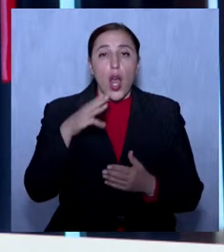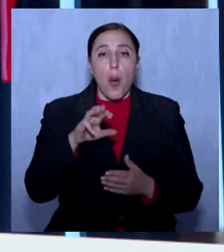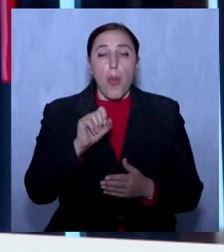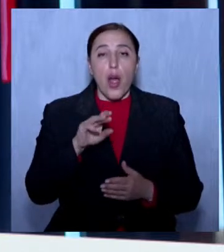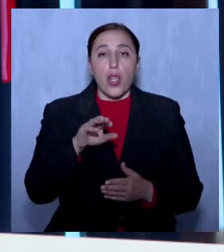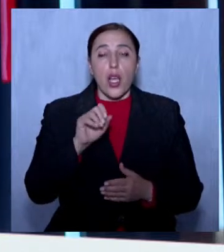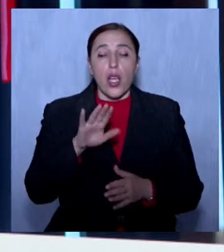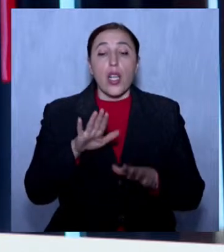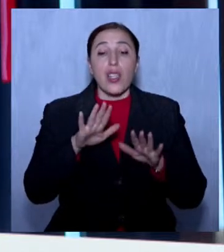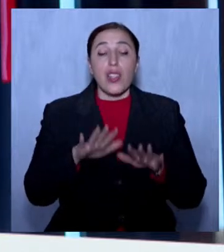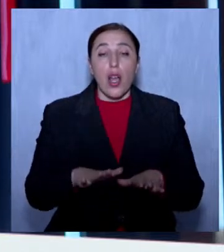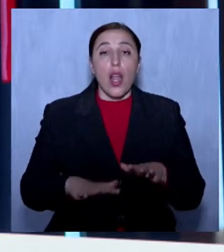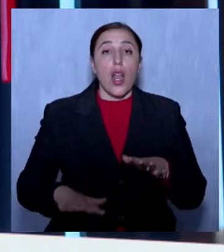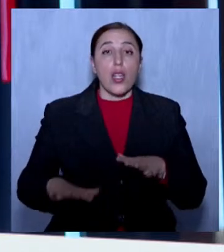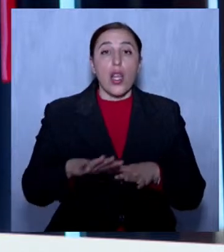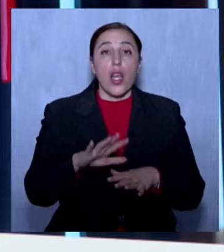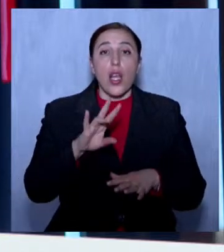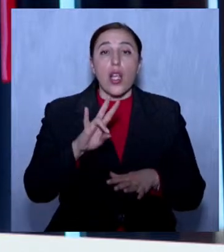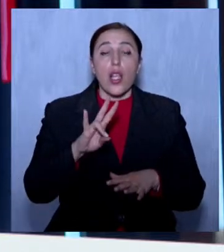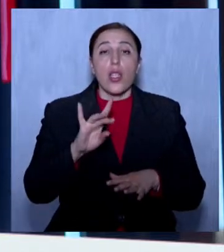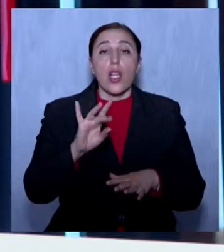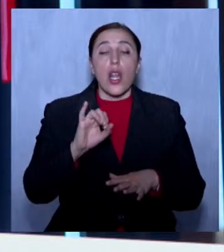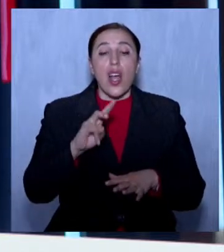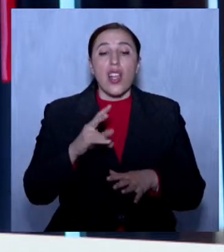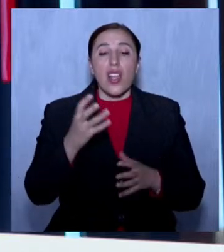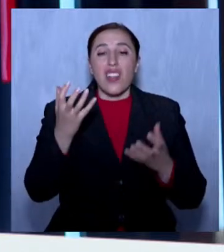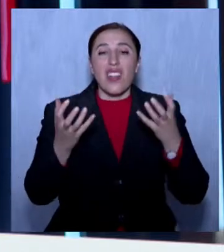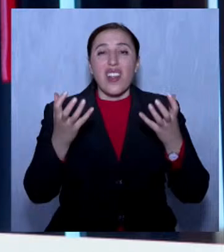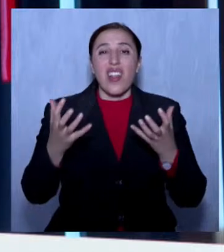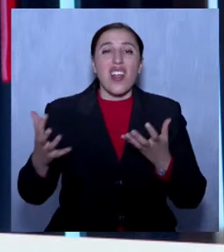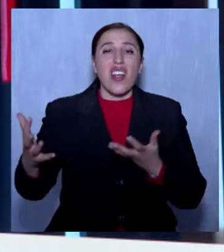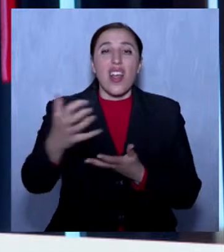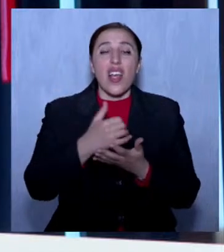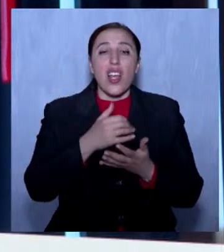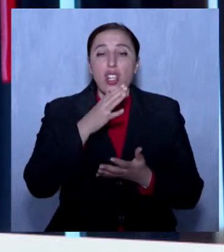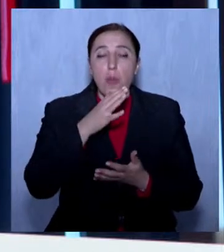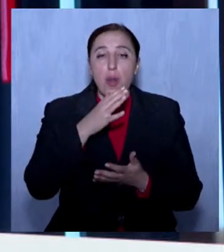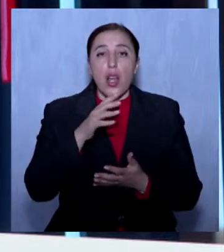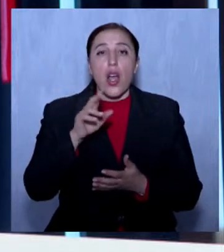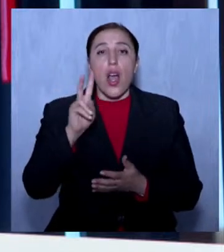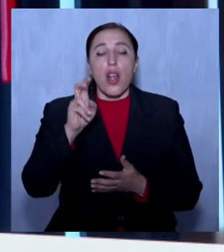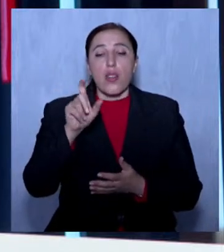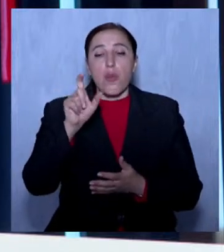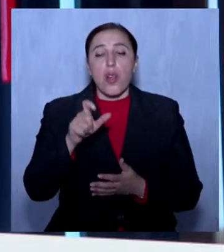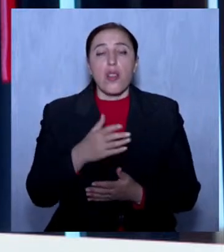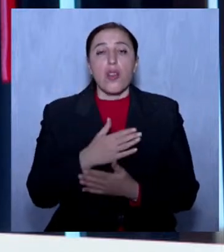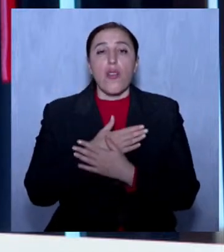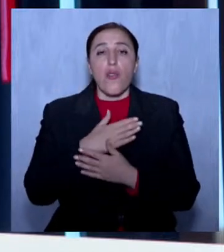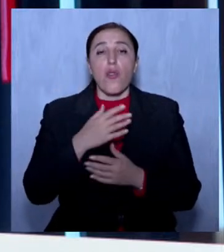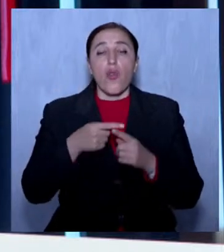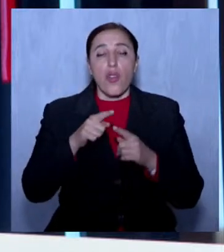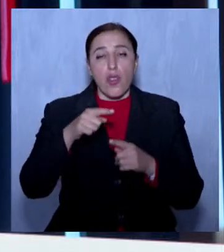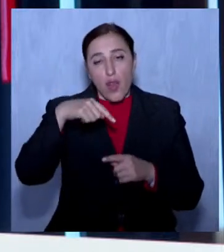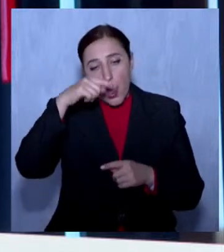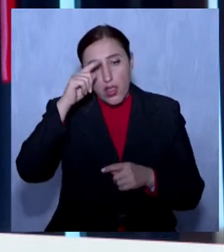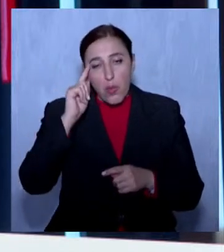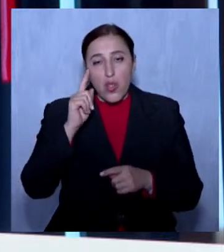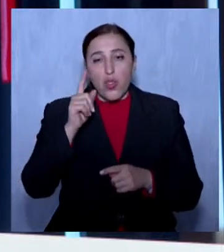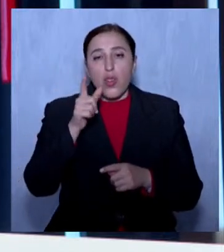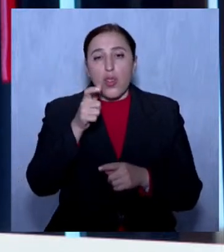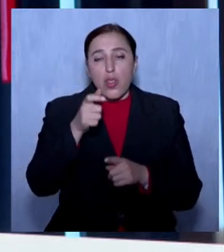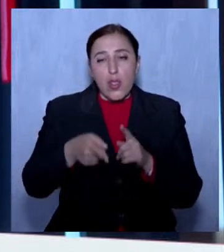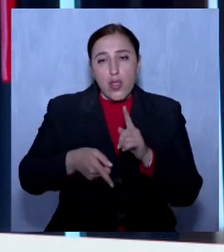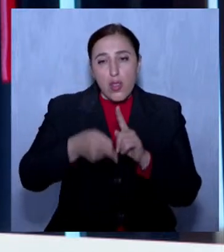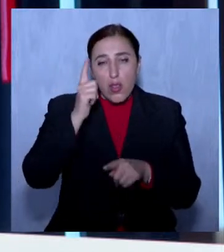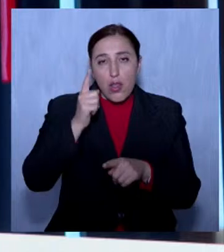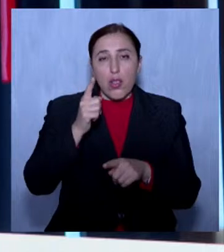քաղաքի հարակից տարածքում գտնվող Նռան այգում աշխատելիս արցախցի տղամարդ էր սպանվել ադրբեջանցի դիպուկահարի կրակոցից, հետո հայտնի